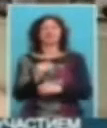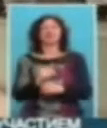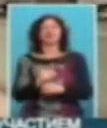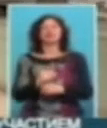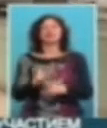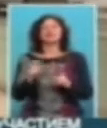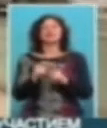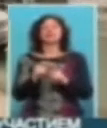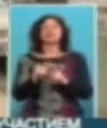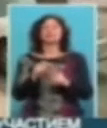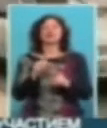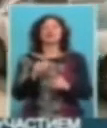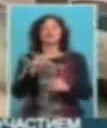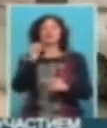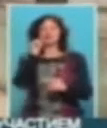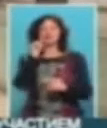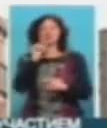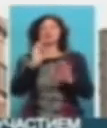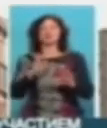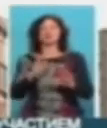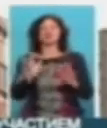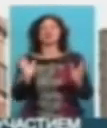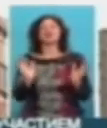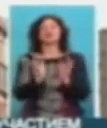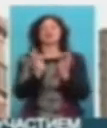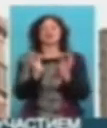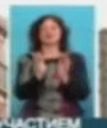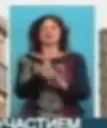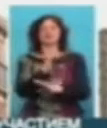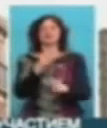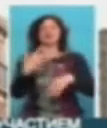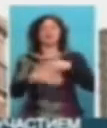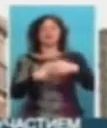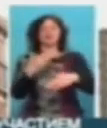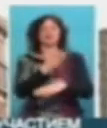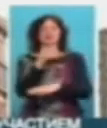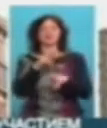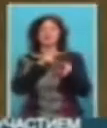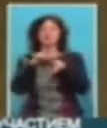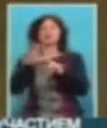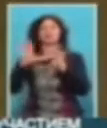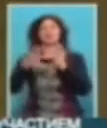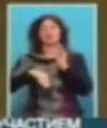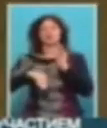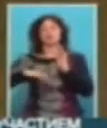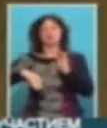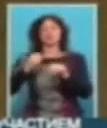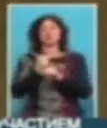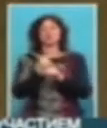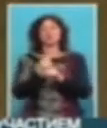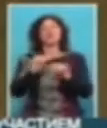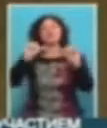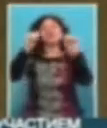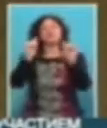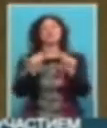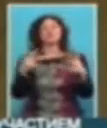словам Анатолия Маркитана, необходимо не только кронировать деревья, соблюдая технологию и обработку, но и наблюдать за ними потом, делать формовочную обрезку. Сегодня